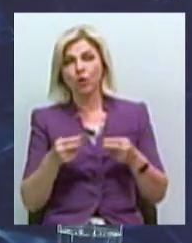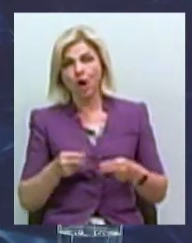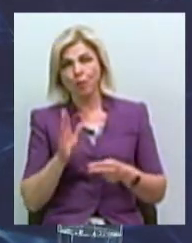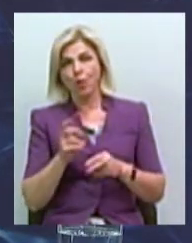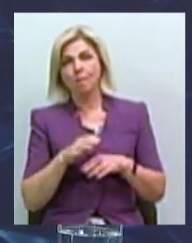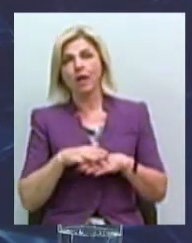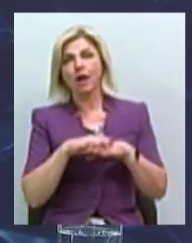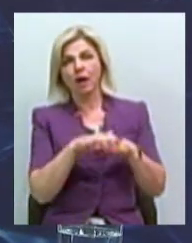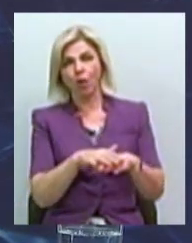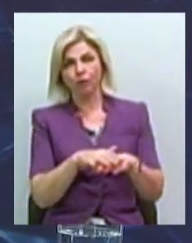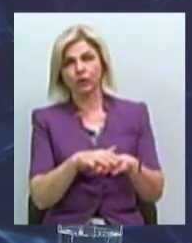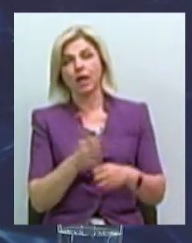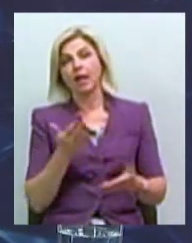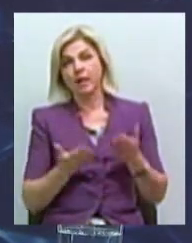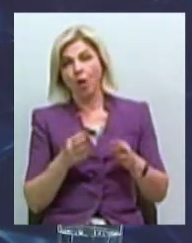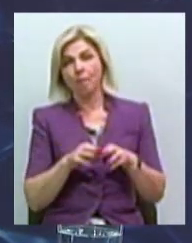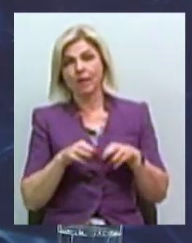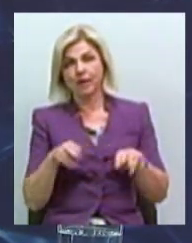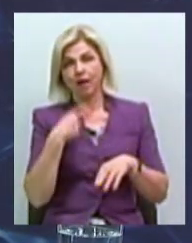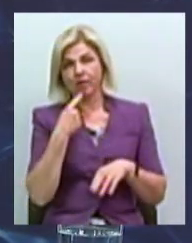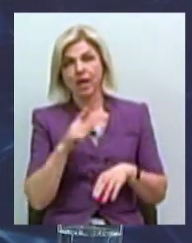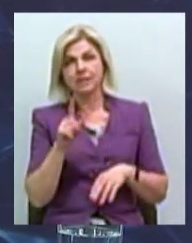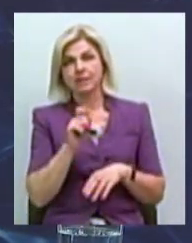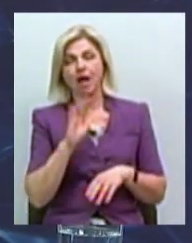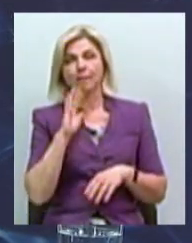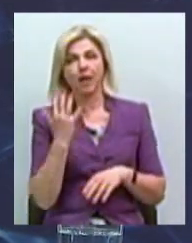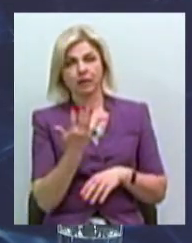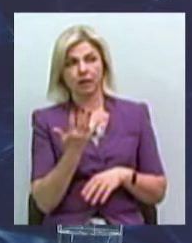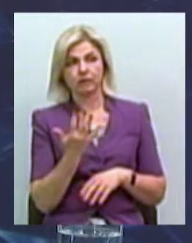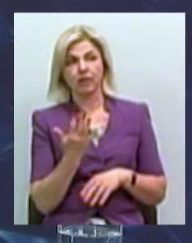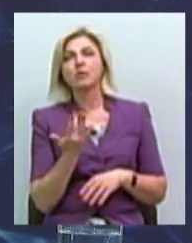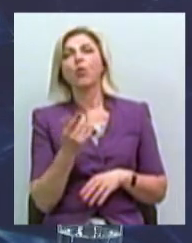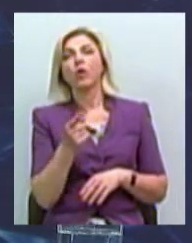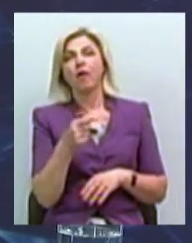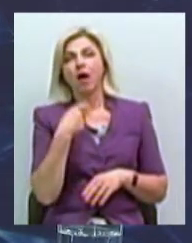перераховувати. І якщо міністр каже, що за 5 років, скільки ви там казали?